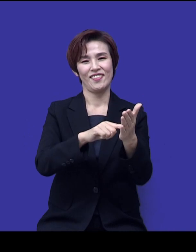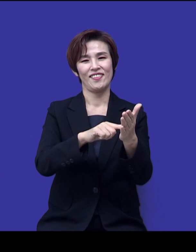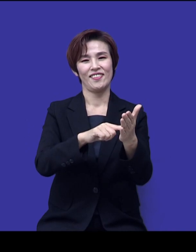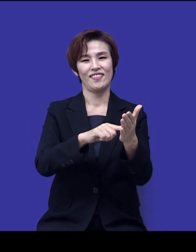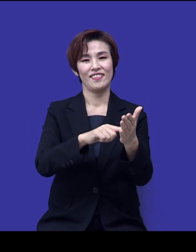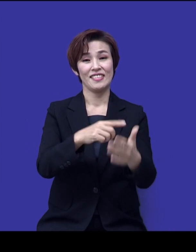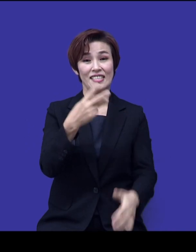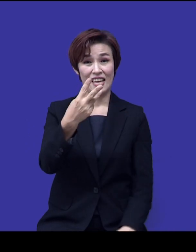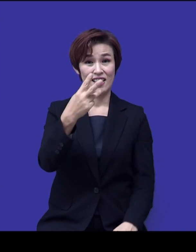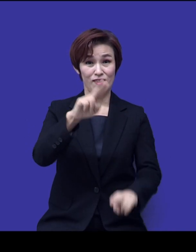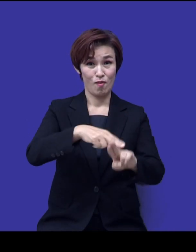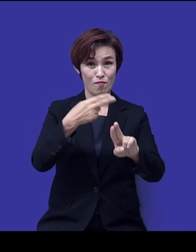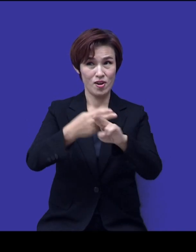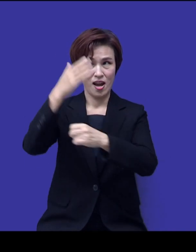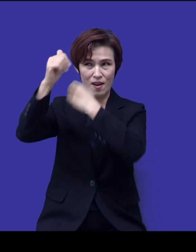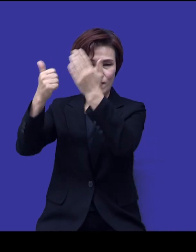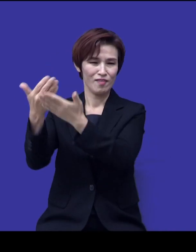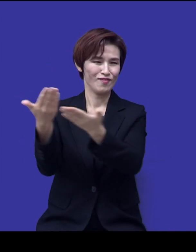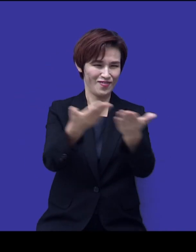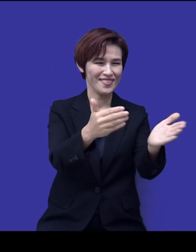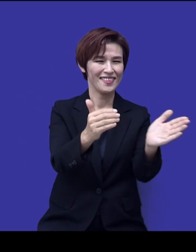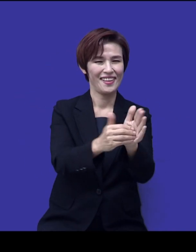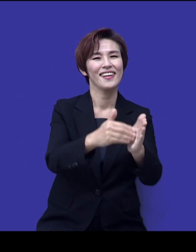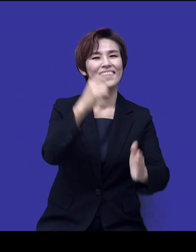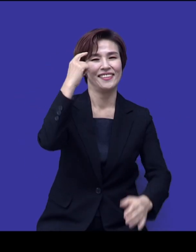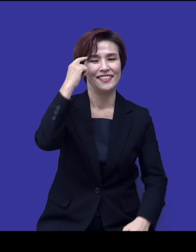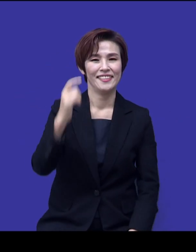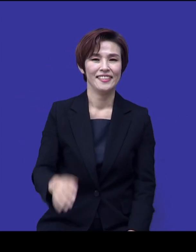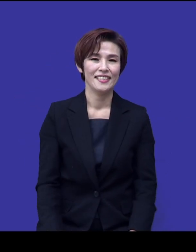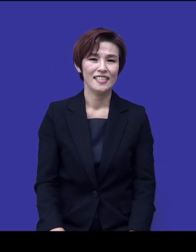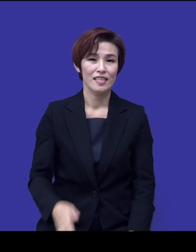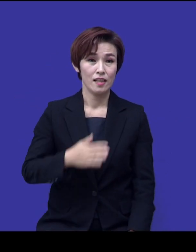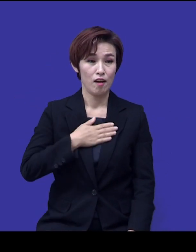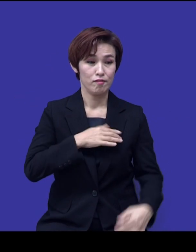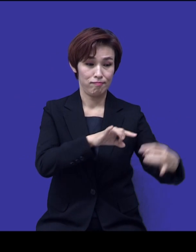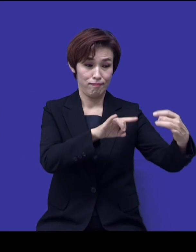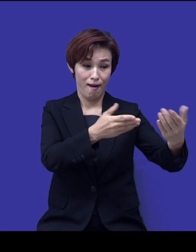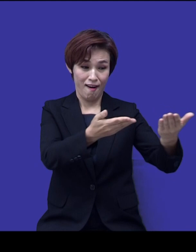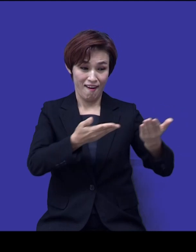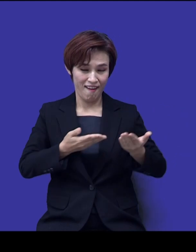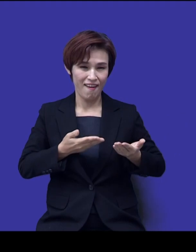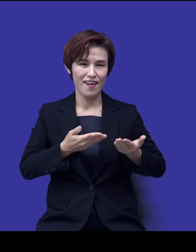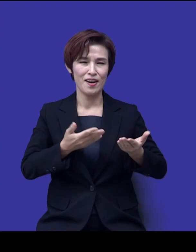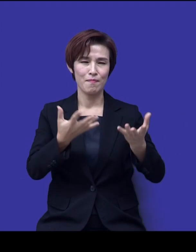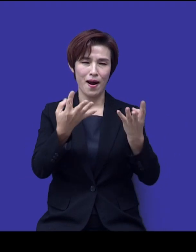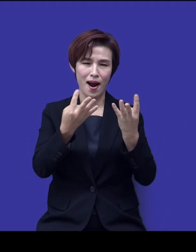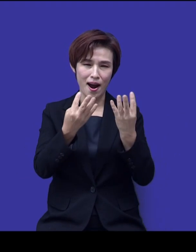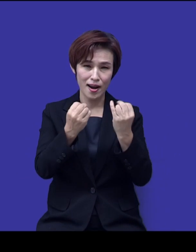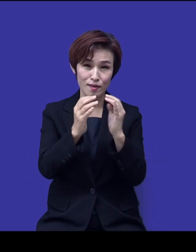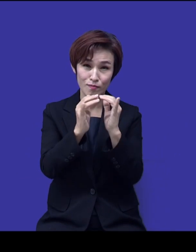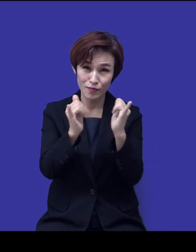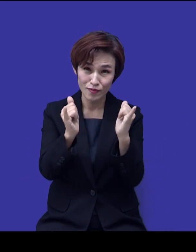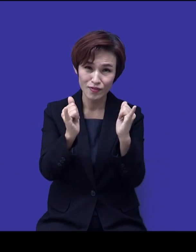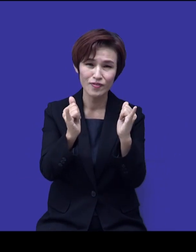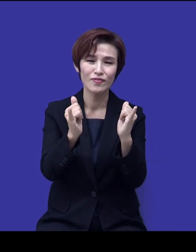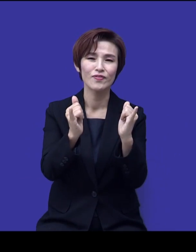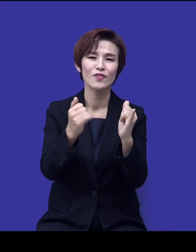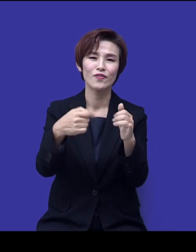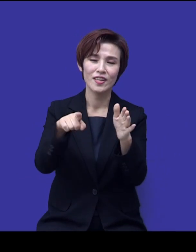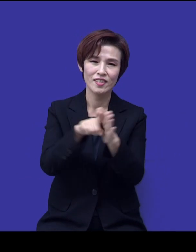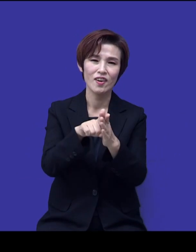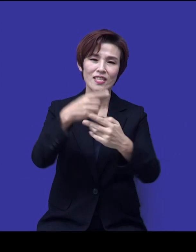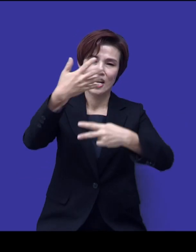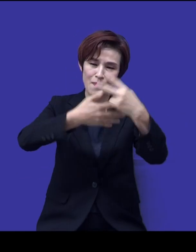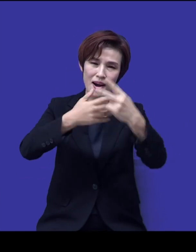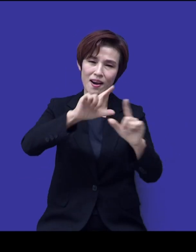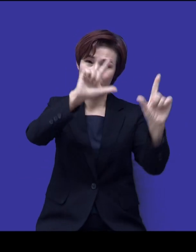그렇죠. 네. 이 귀한 선물들이. 저는 오늘 저한테도 전해졌고 네네. 앞으로도 많은 분들한테 그럼요. 드라마를 통해 삶을 통해